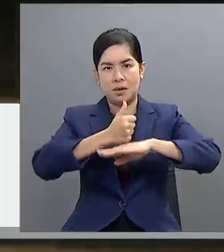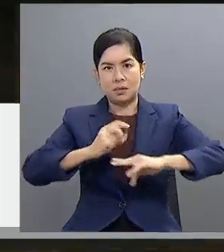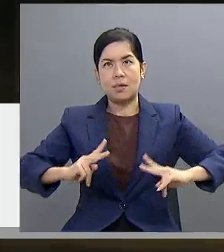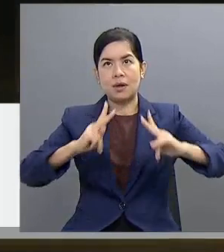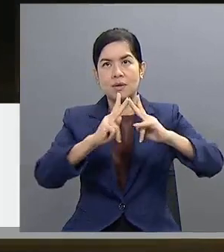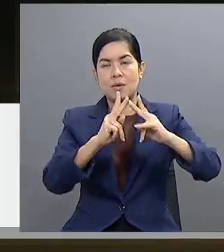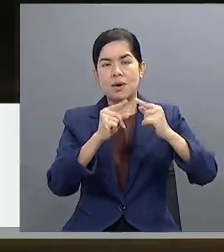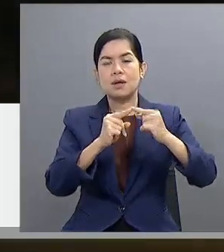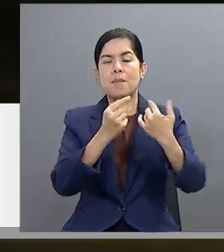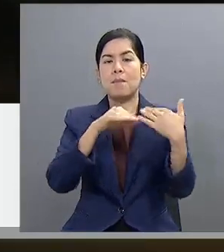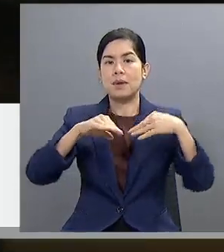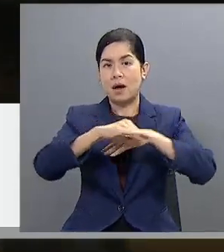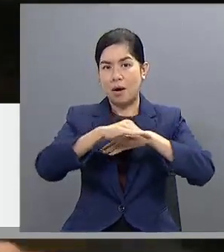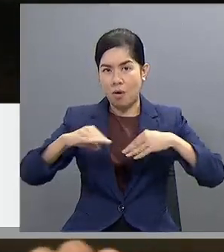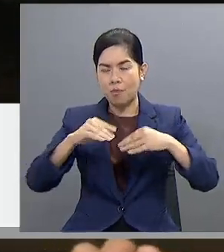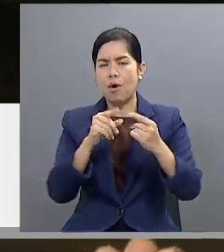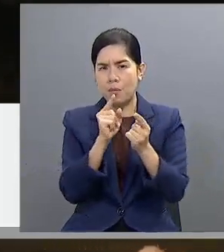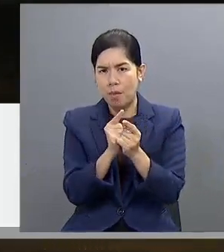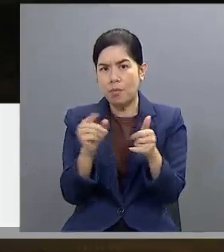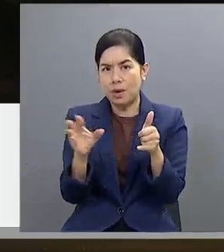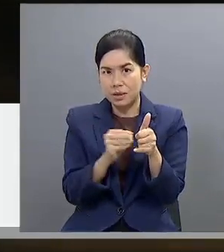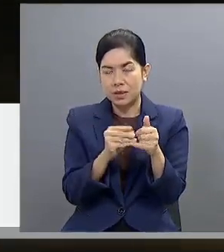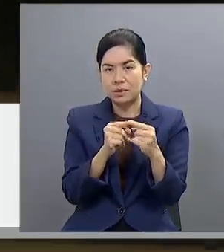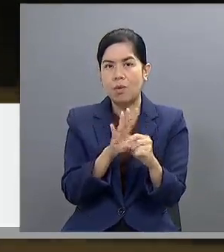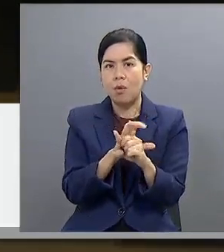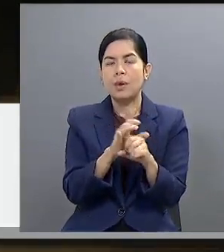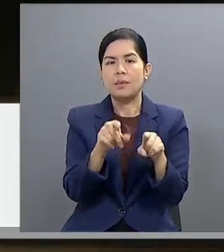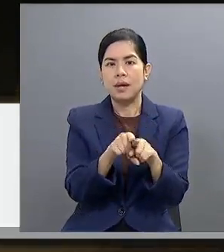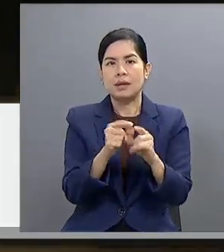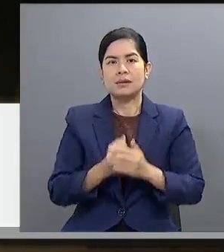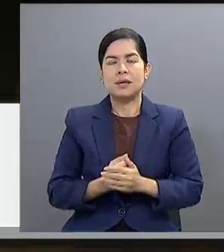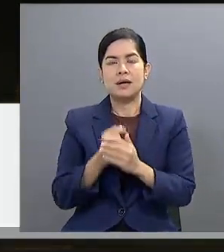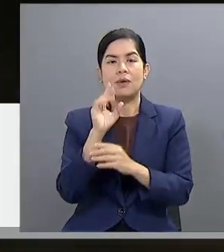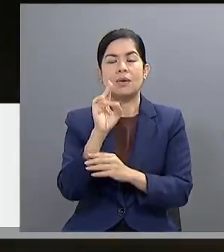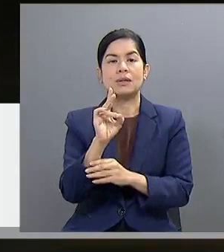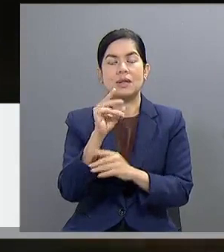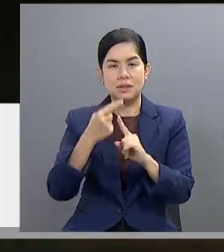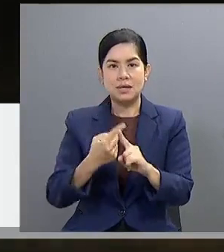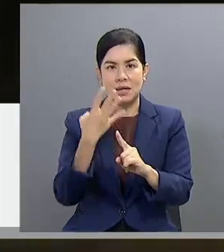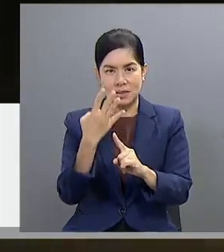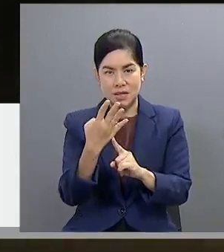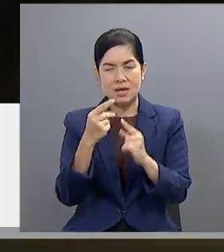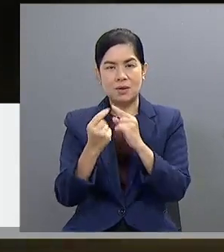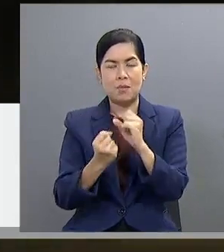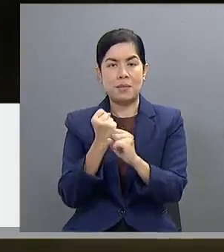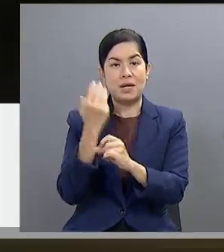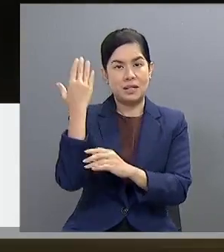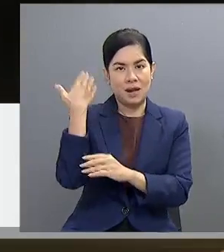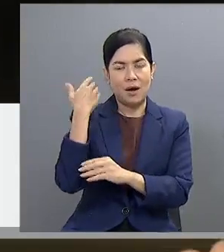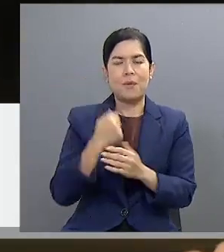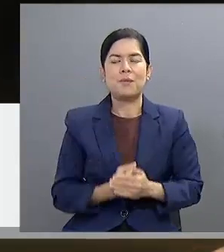ก็พบการติดเชื้อเมื่อวันที่ 7เมษายนปีที่แล้วเป็นคนแรกของครมนะคะนายชัยวุฒิธนาคมานุสรณ์